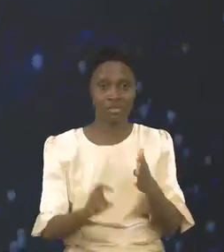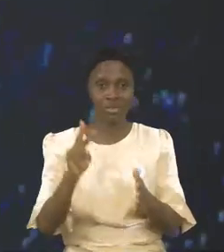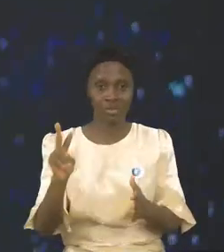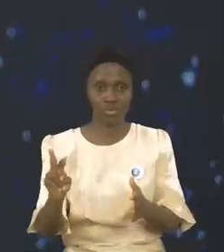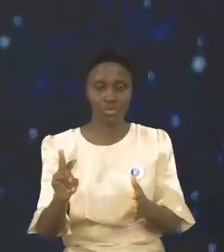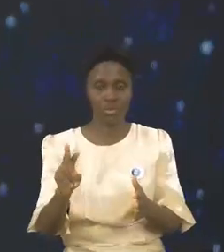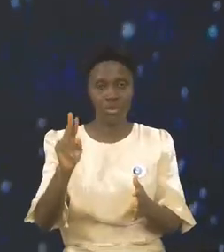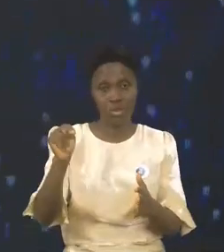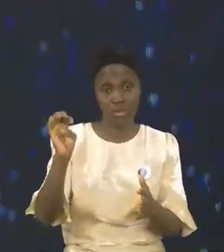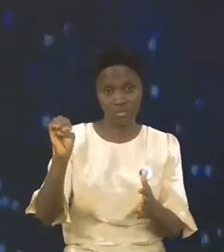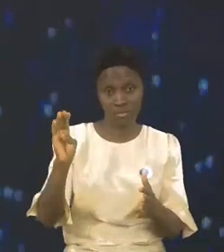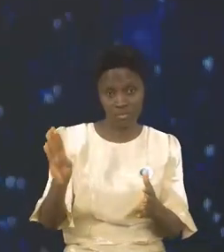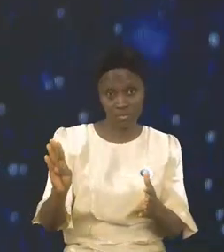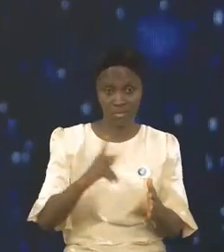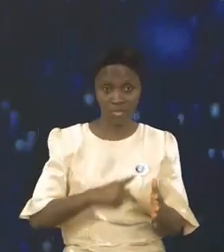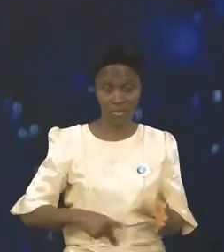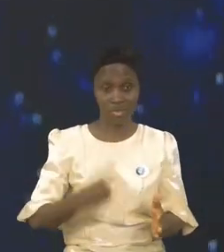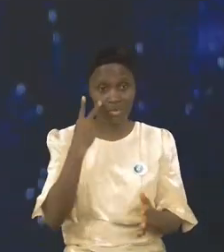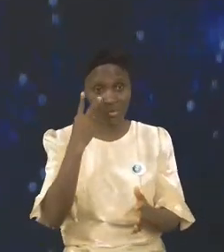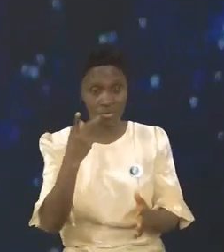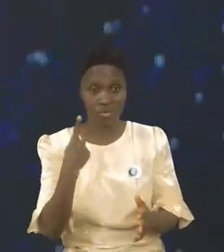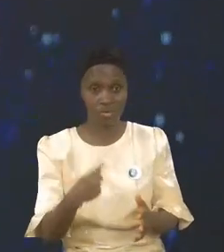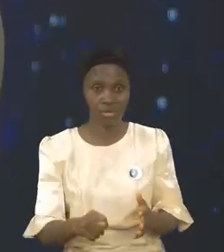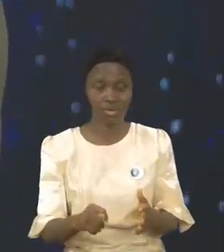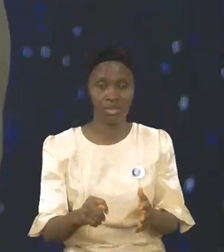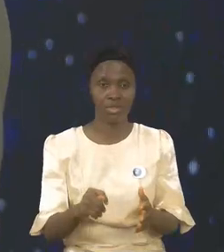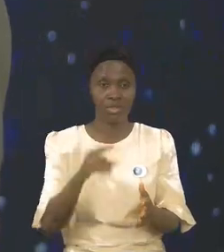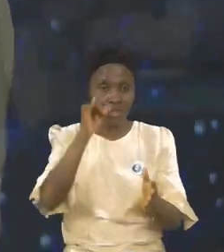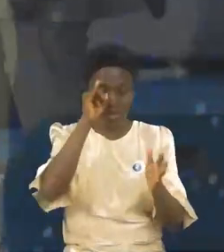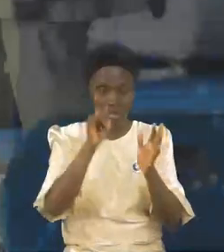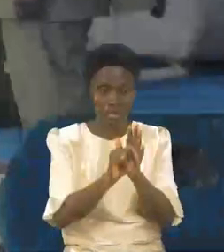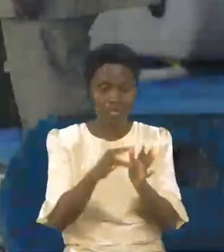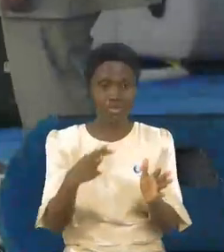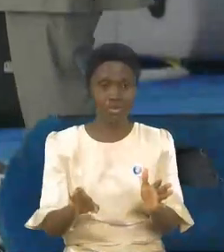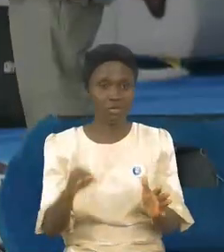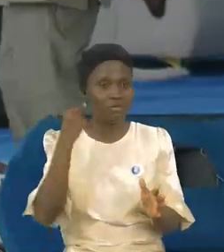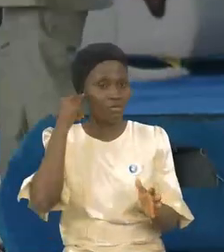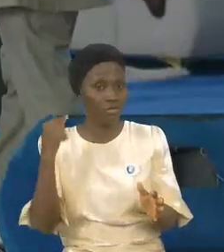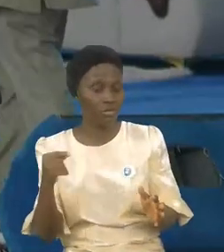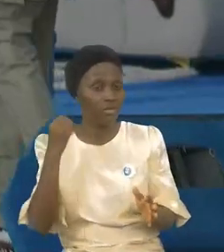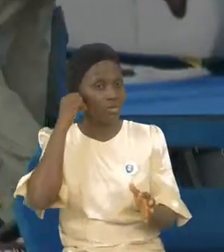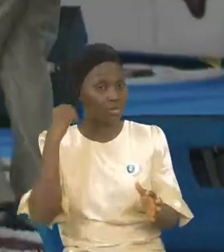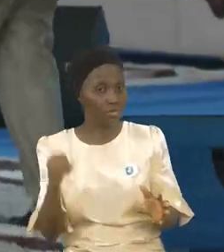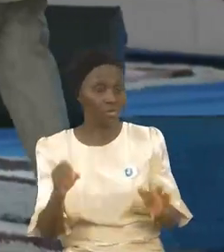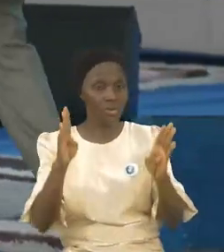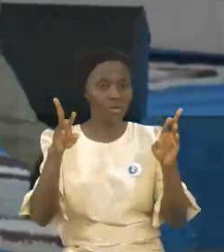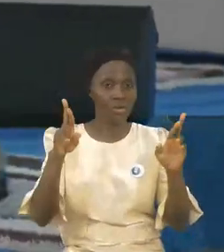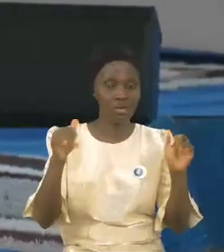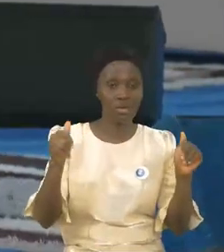qu'avait Nebuchadnezzar au chapitre 2. Chapitre 2, Nebuchadnezzar avait vu une statue